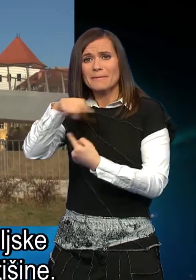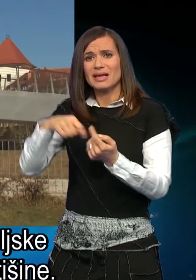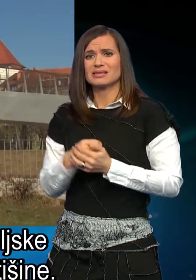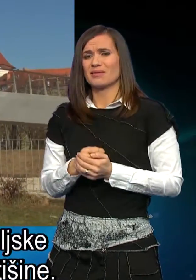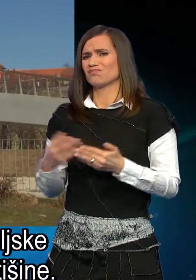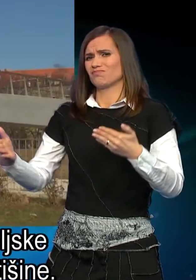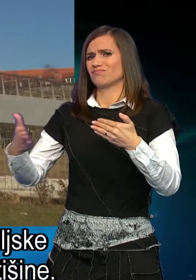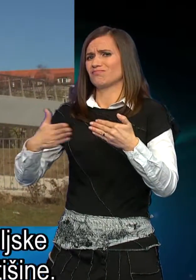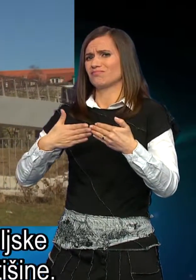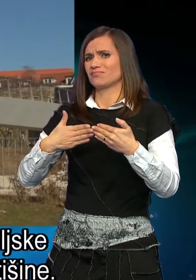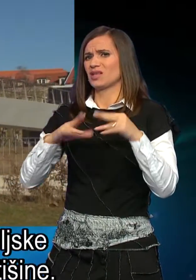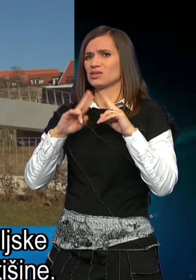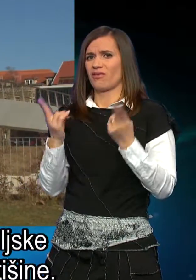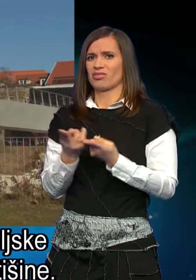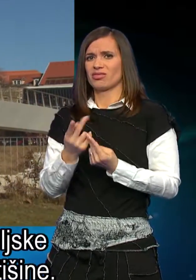se je v svet tišine.